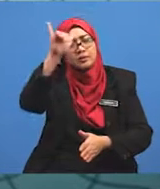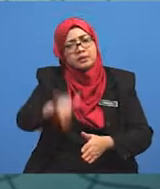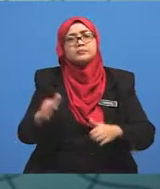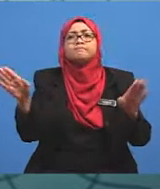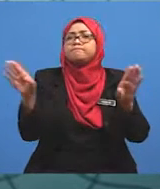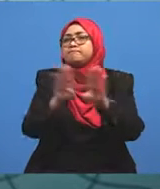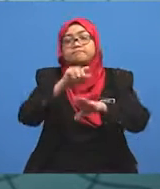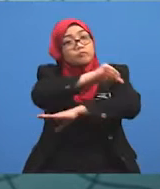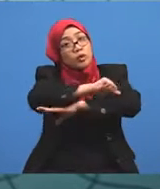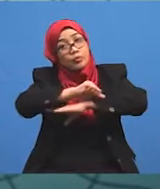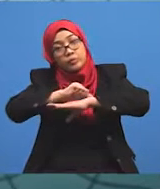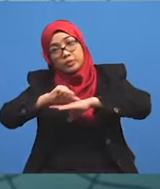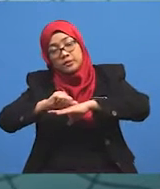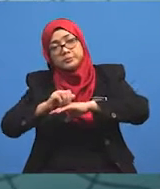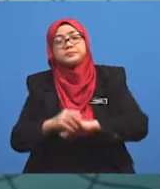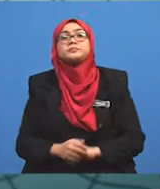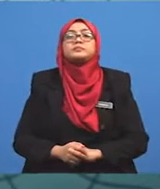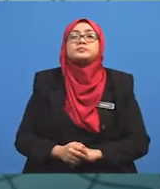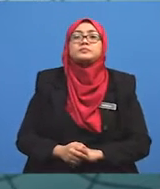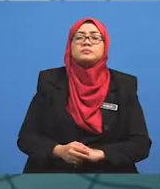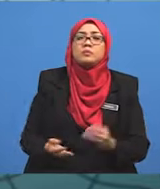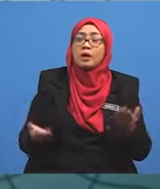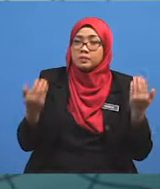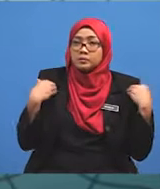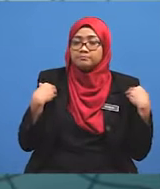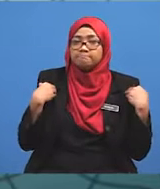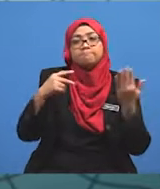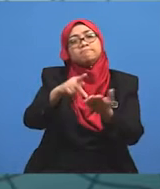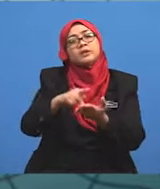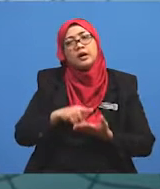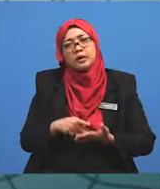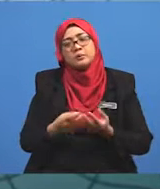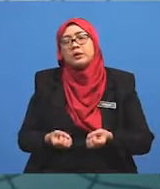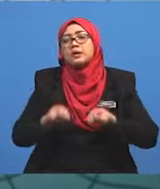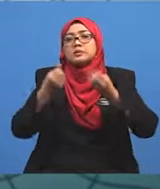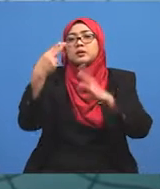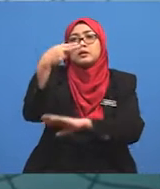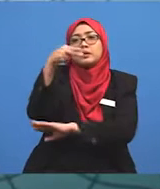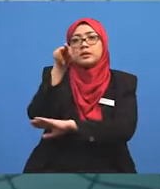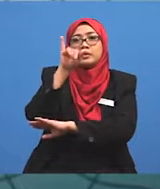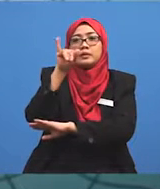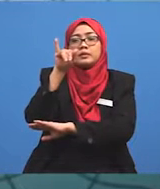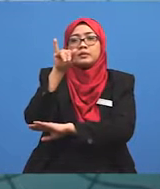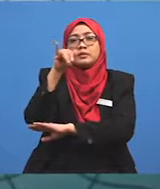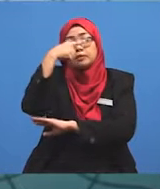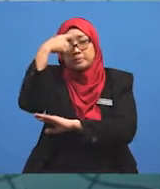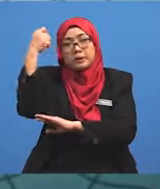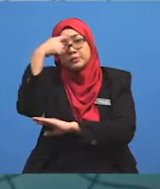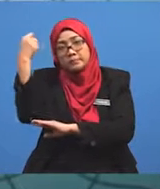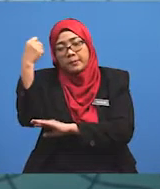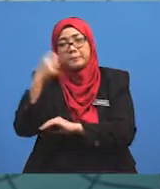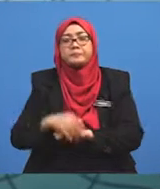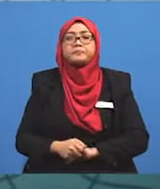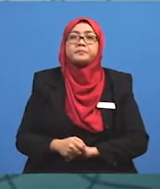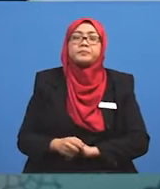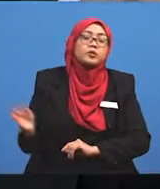aurat diturunkan kepada manusia sebenarnya banyak hikmahnya. Antaranya adalah seperti berikut.